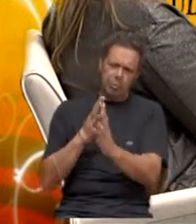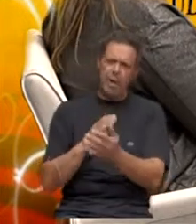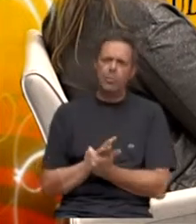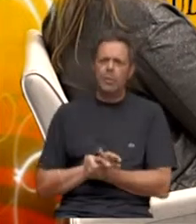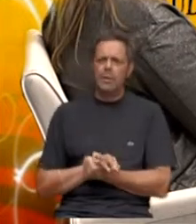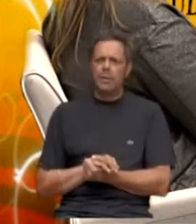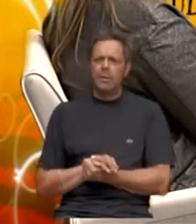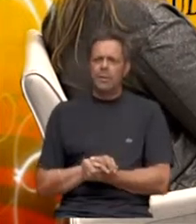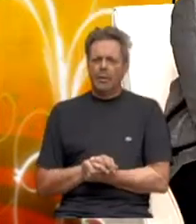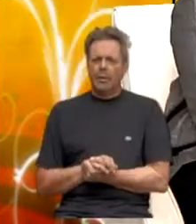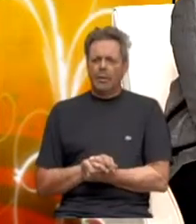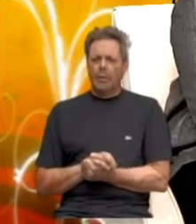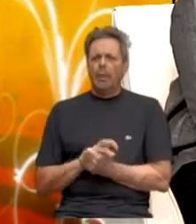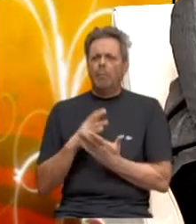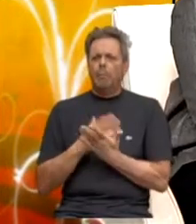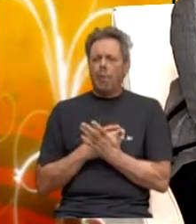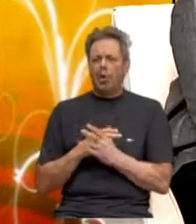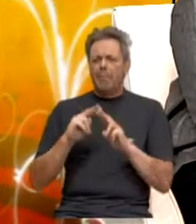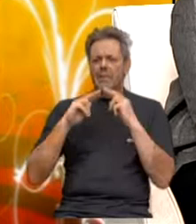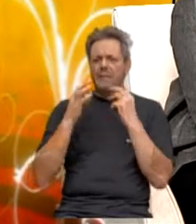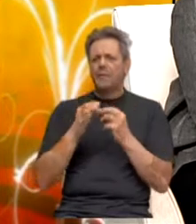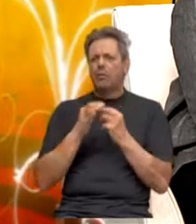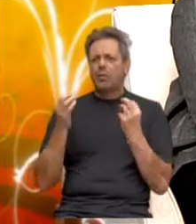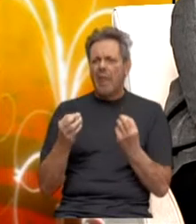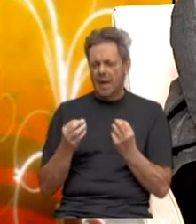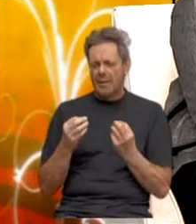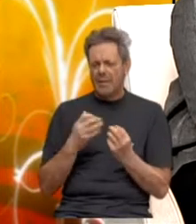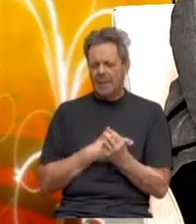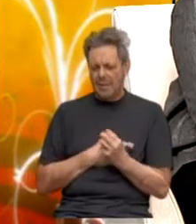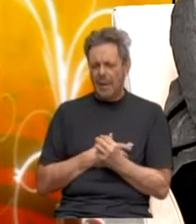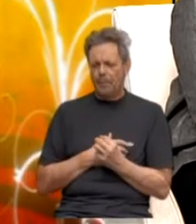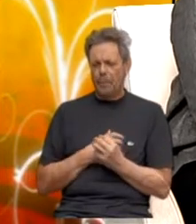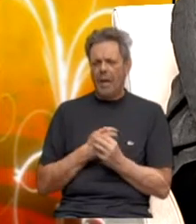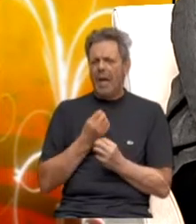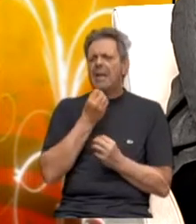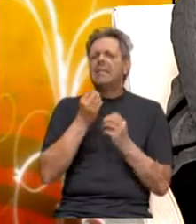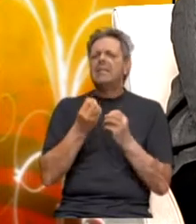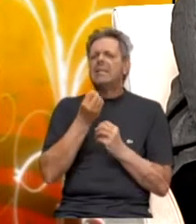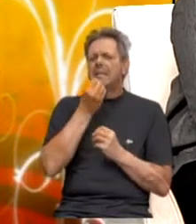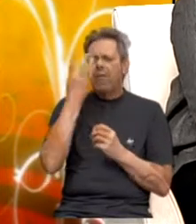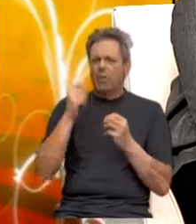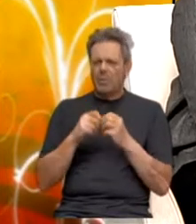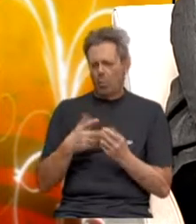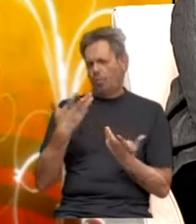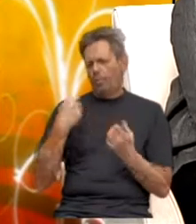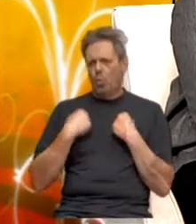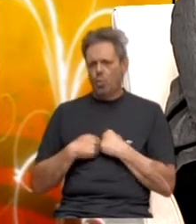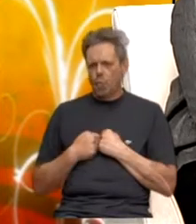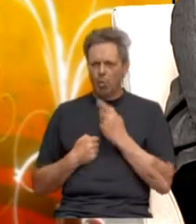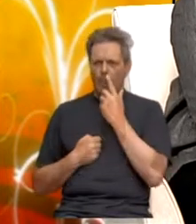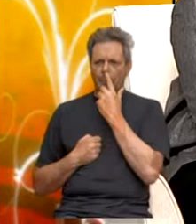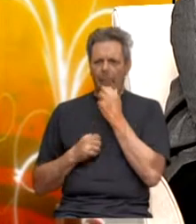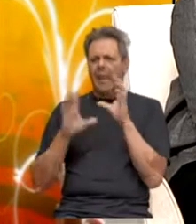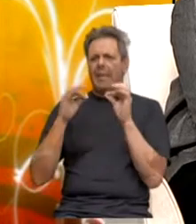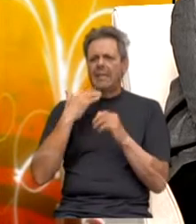što jesmo dakle, mi Hrvati? Dakle, program Svjetskog dana srca na Cvjetnom trgu će biti sljedeći. U subotu? U subotu sa početkom